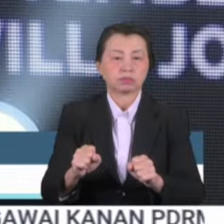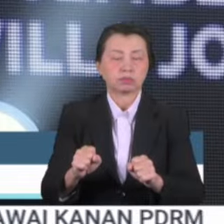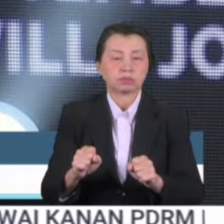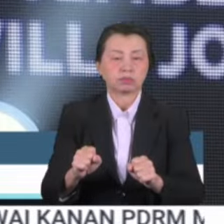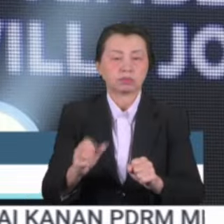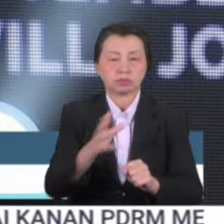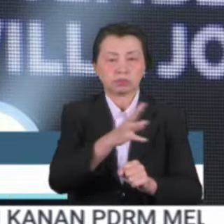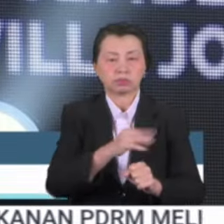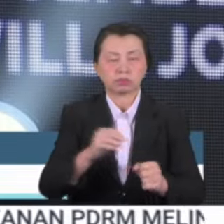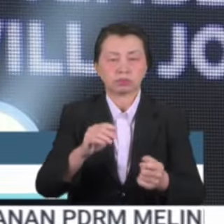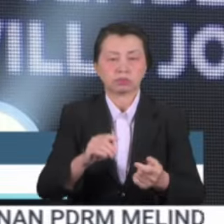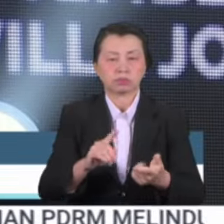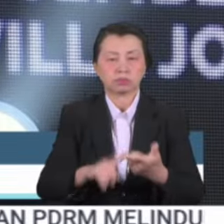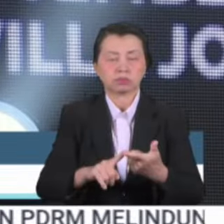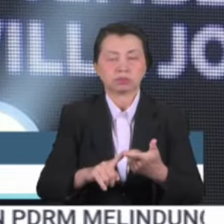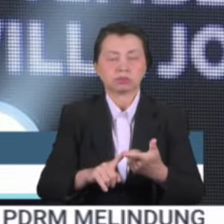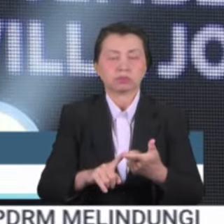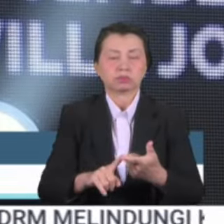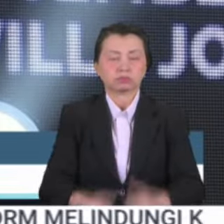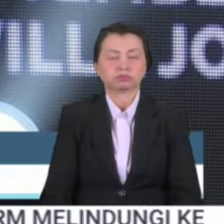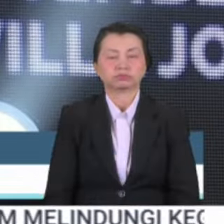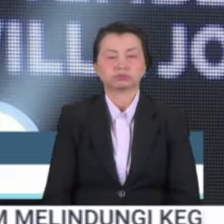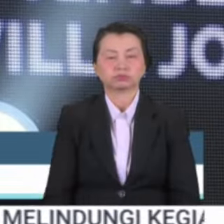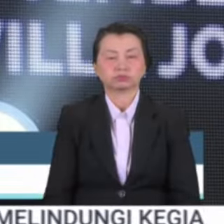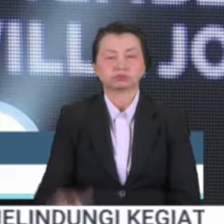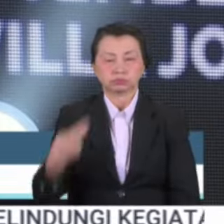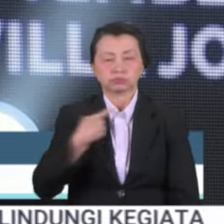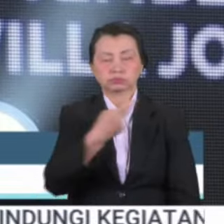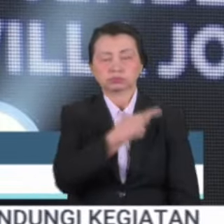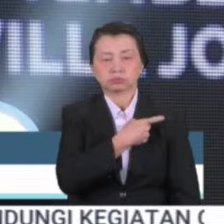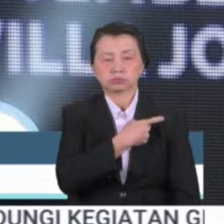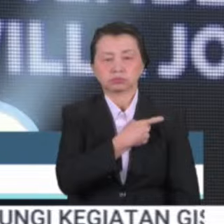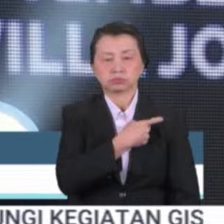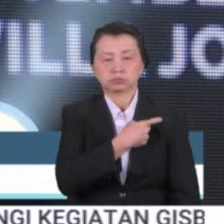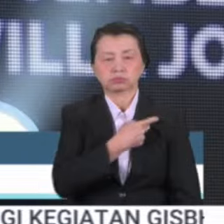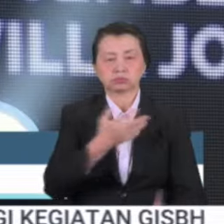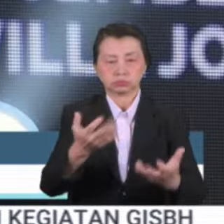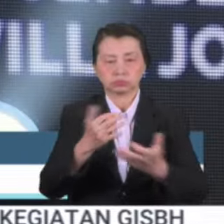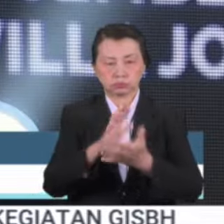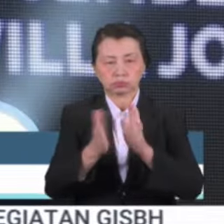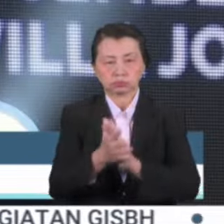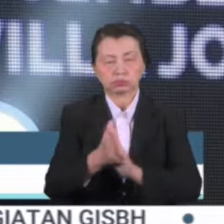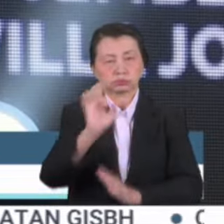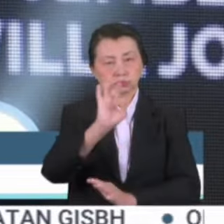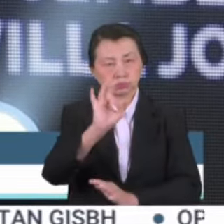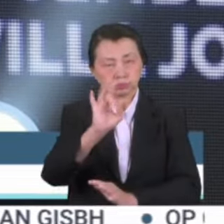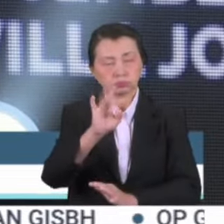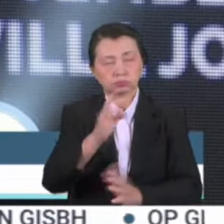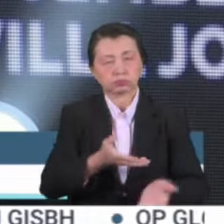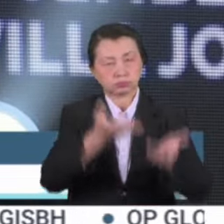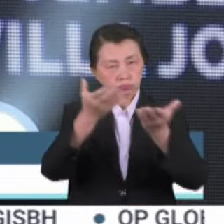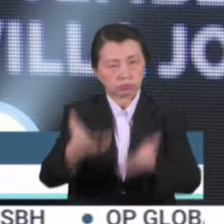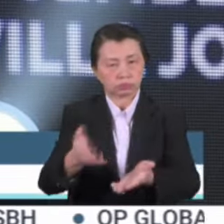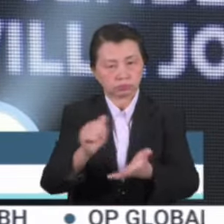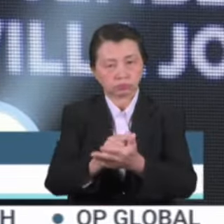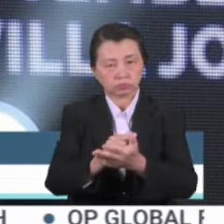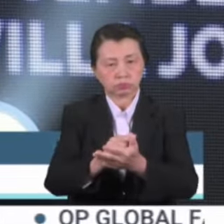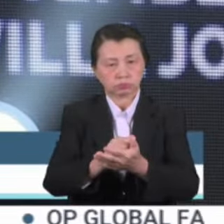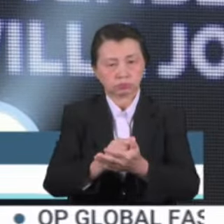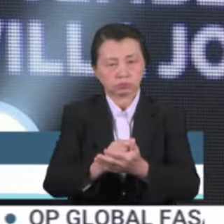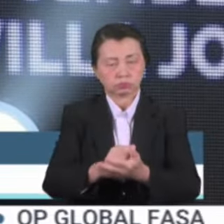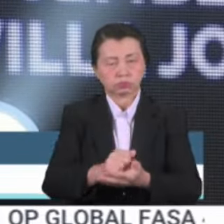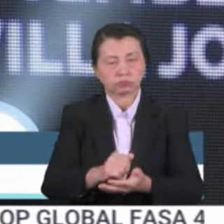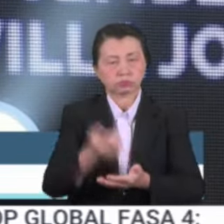trading and investment. Kita nak mencari siapa-siapa saja berkawan dengan kita, tapi dalam